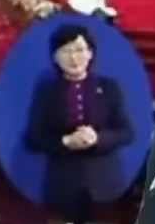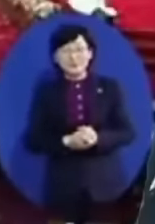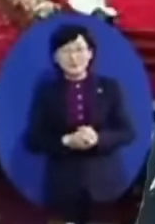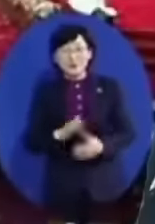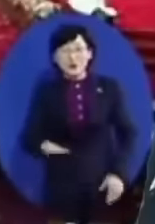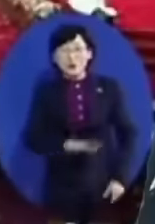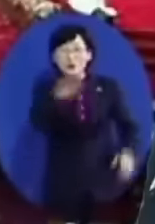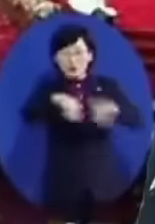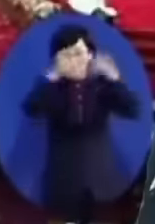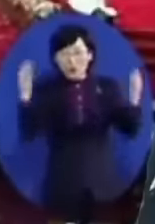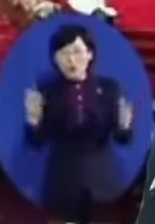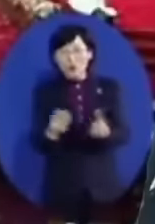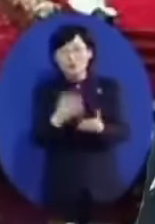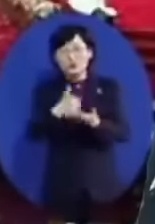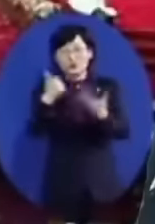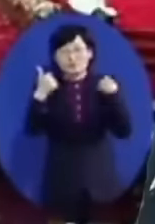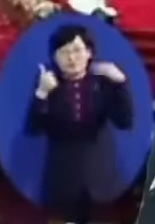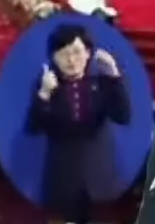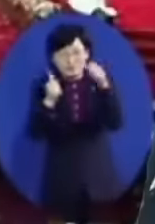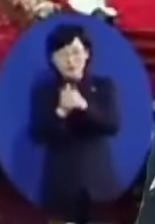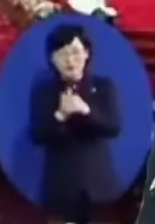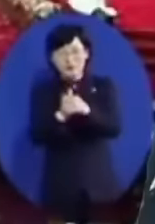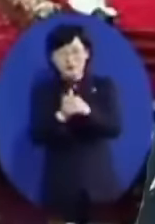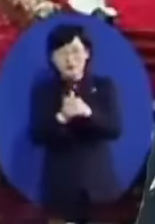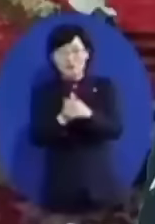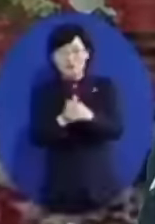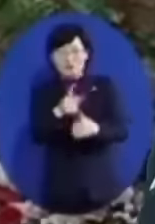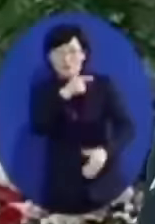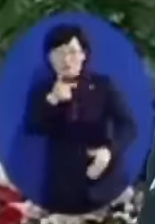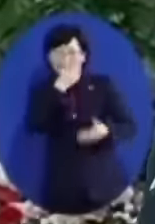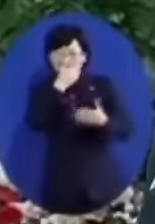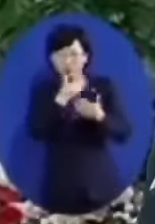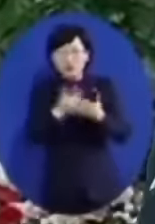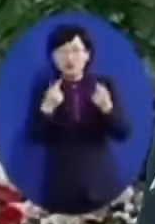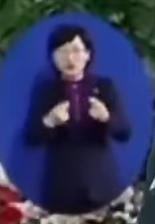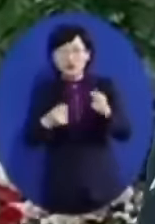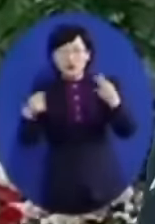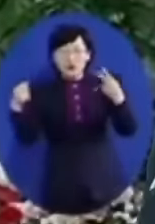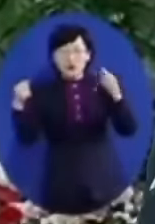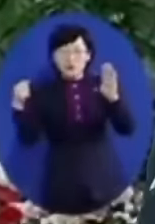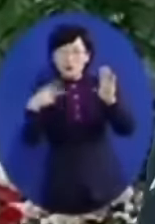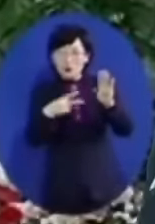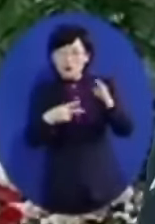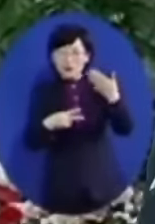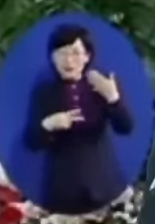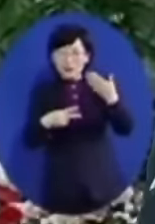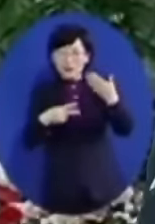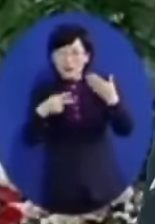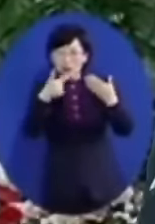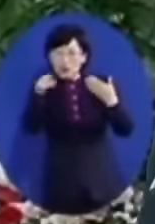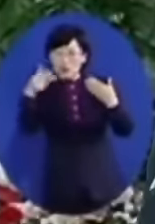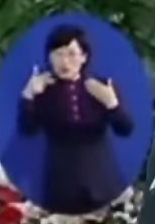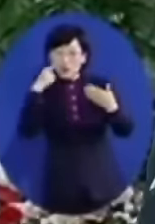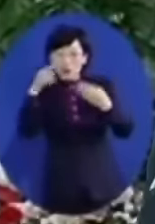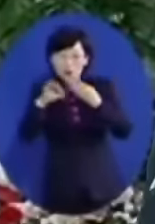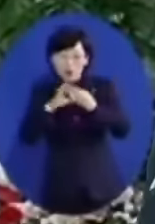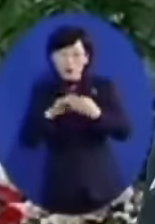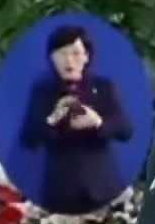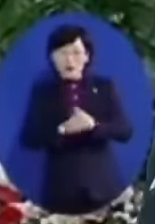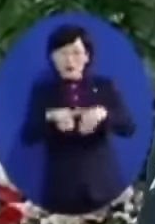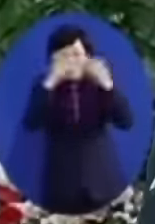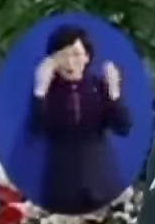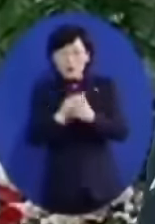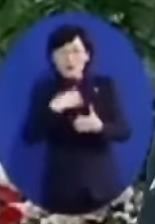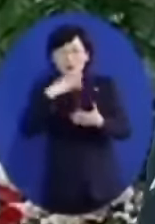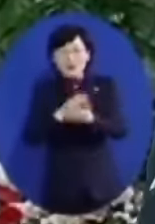우리가 모든 것을 주님께 맡긴다는 것 굉장히 중요합니다. 빌립보서 4장 6절로 7절에 아무것도 염려하지 말고 다만 모든